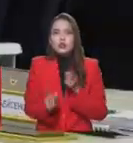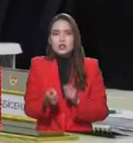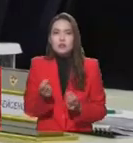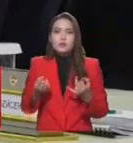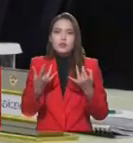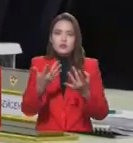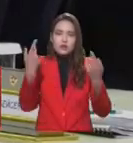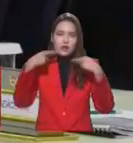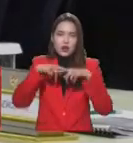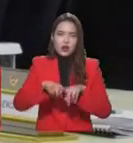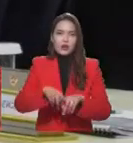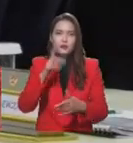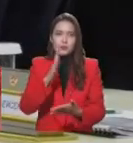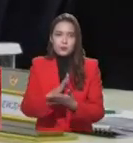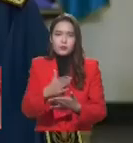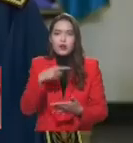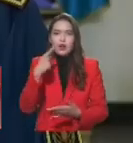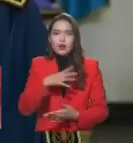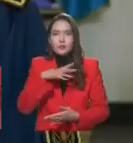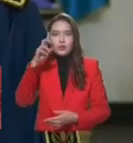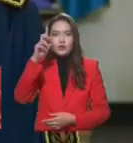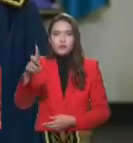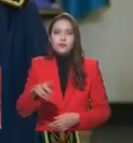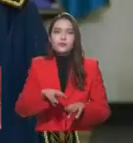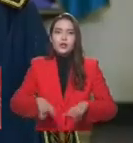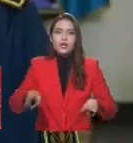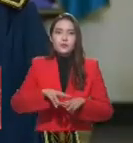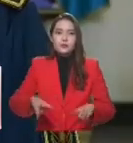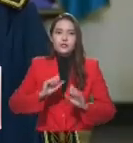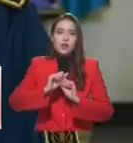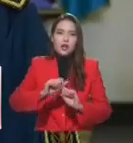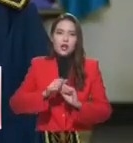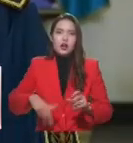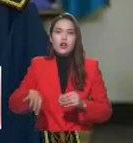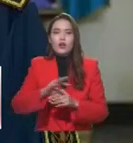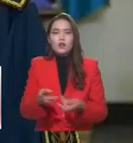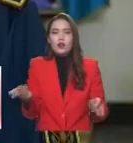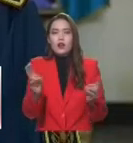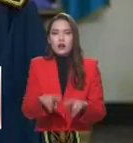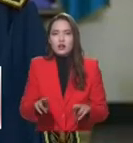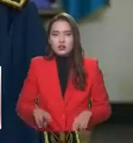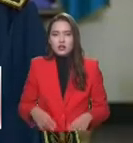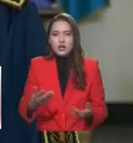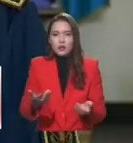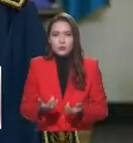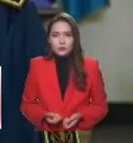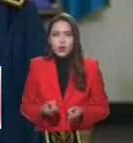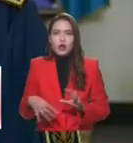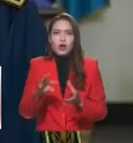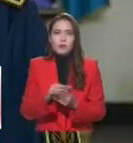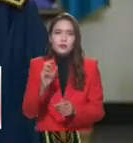обороне проекты, отметили в ведомстве. Министерство обороны, как основной получатель продукции